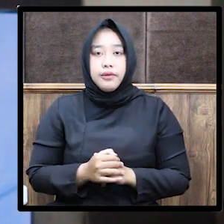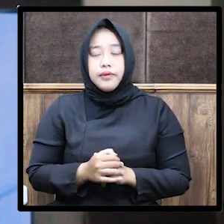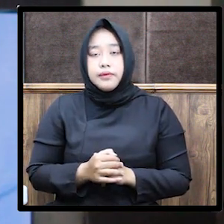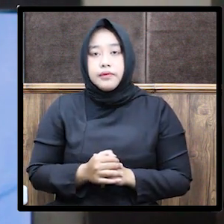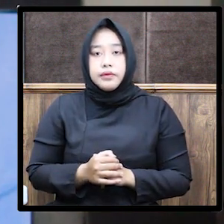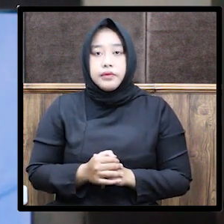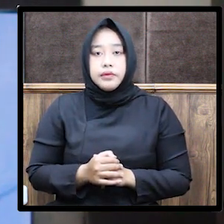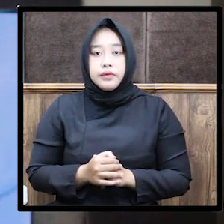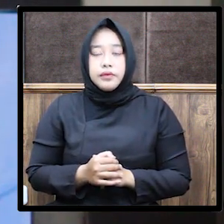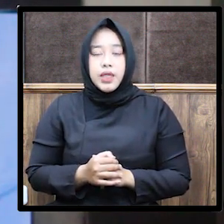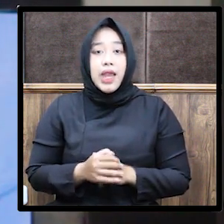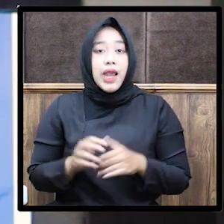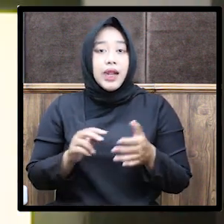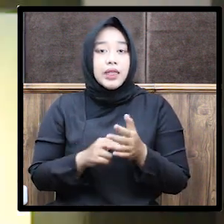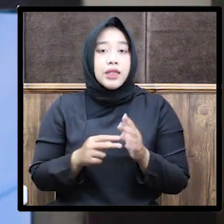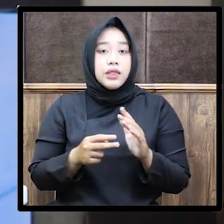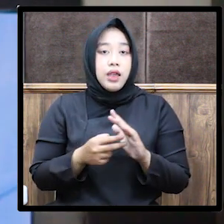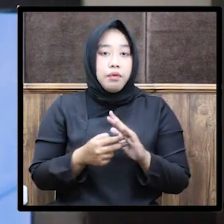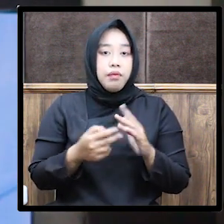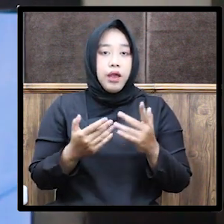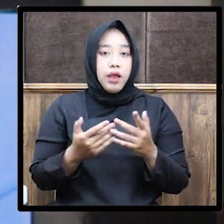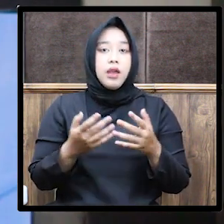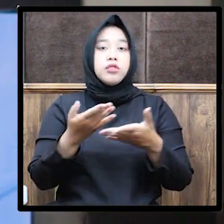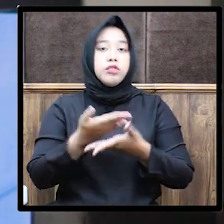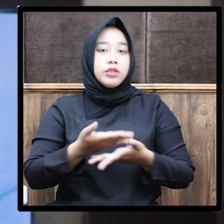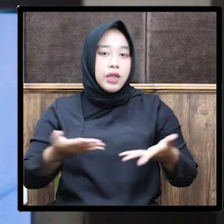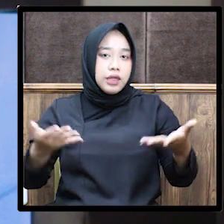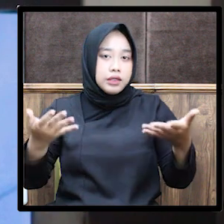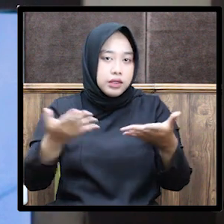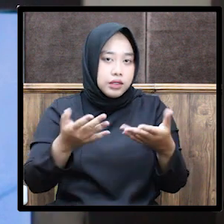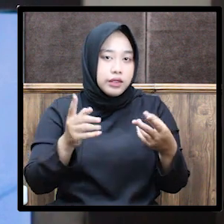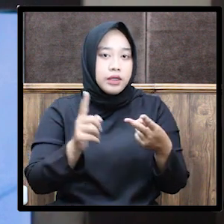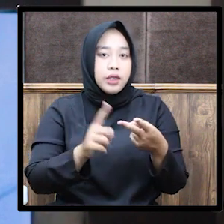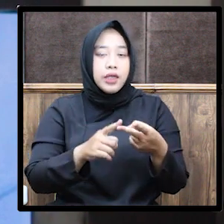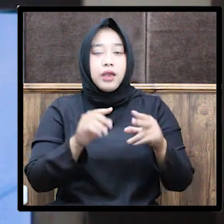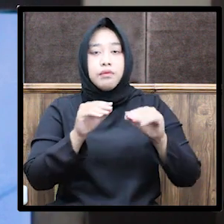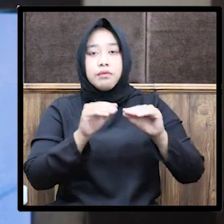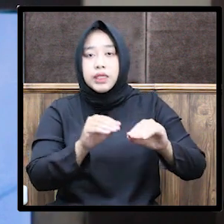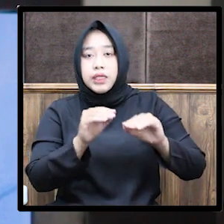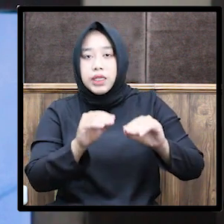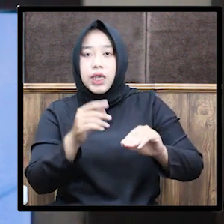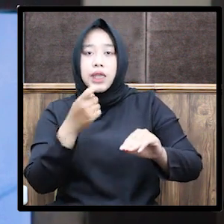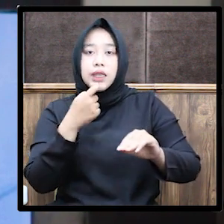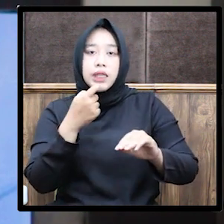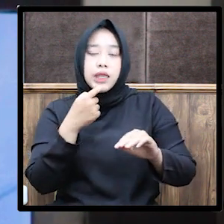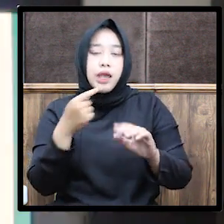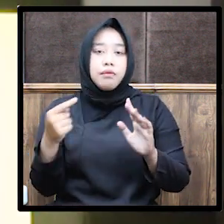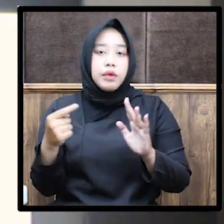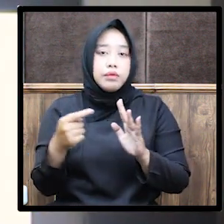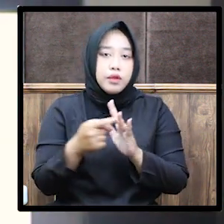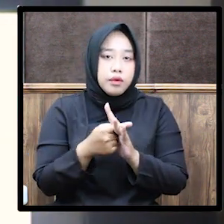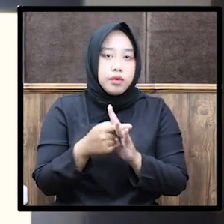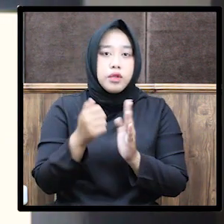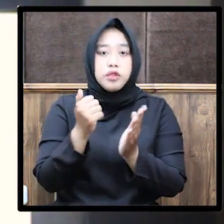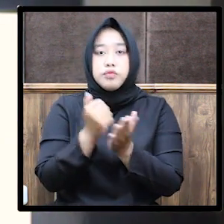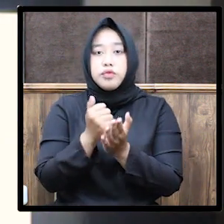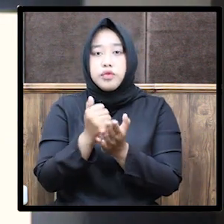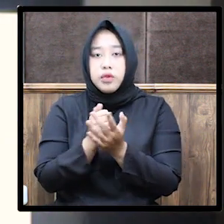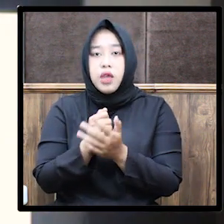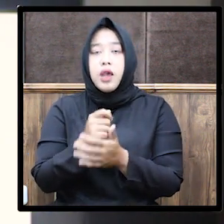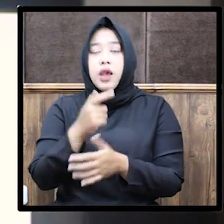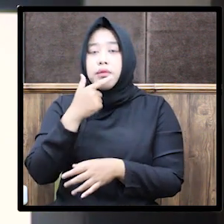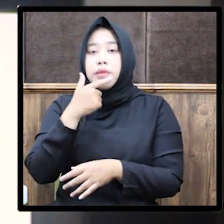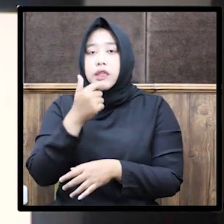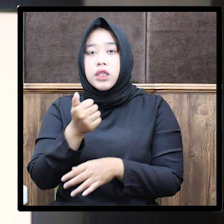memang apa namanya sosialisasi pendidikan pemilih itu masih menjadi sesuatu yang sangat